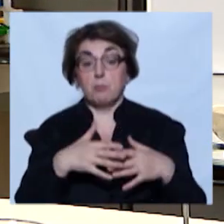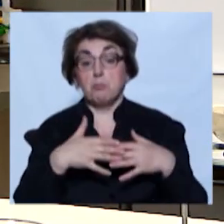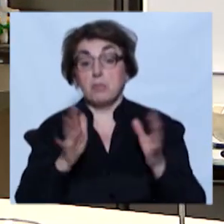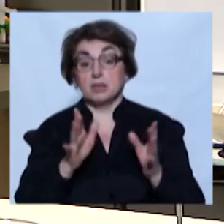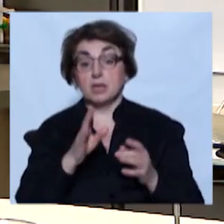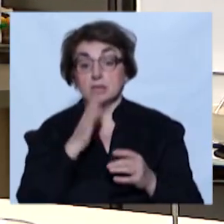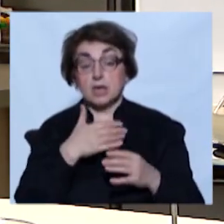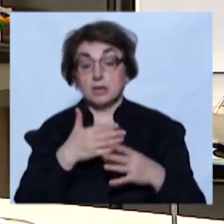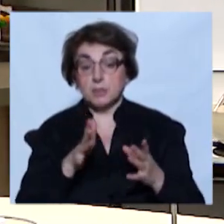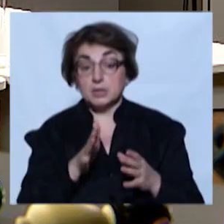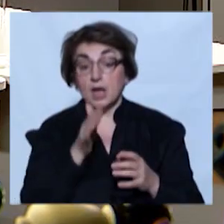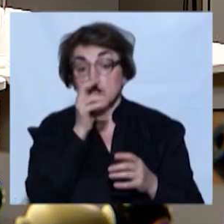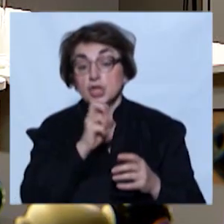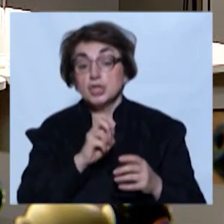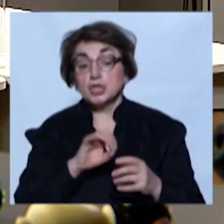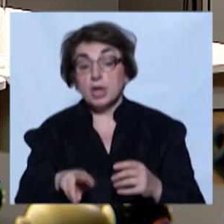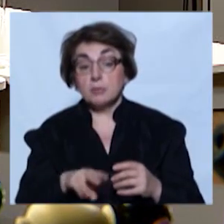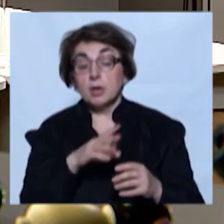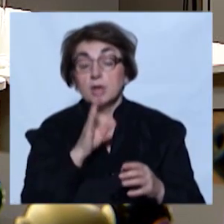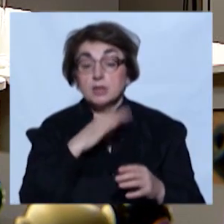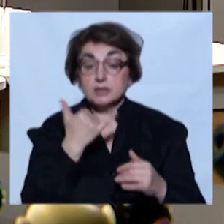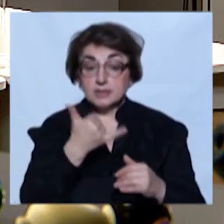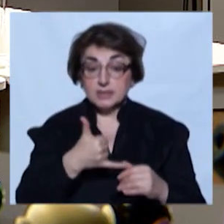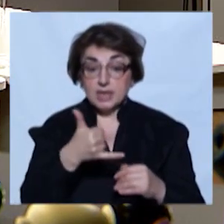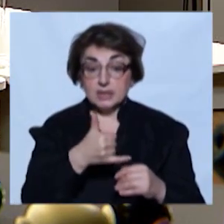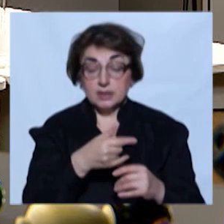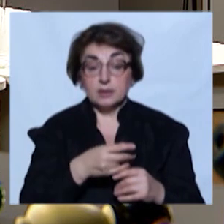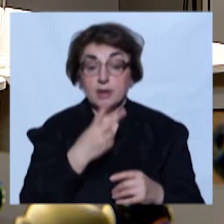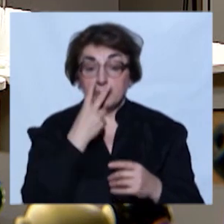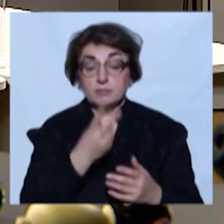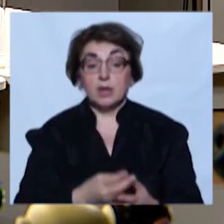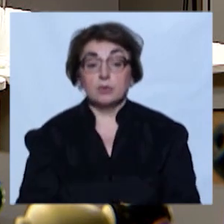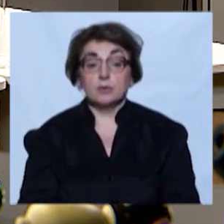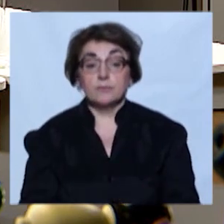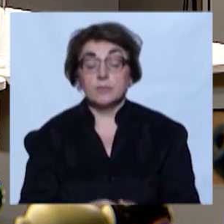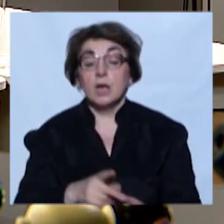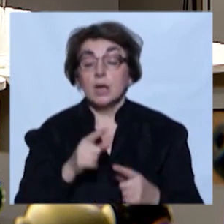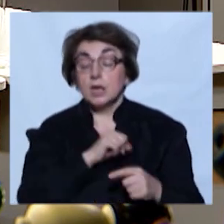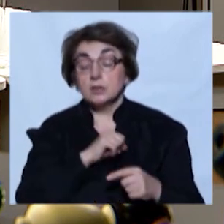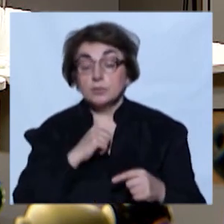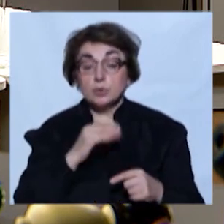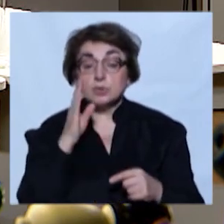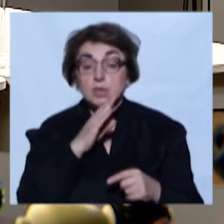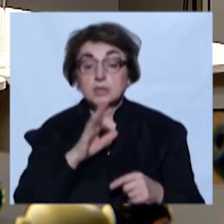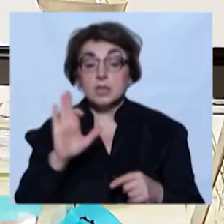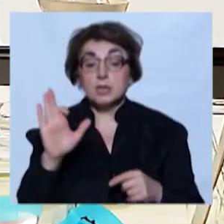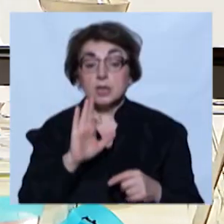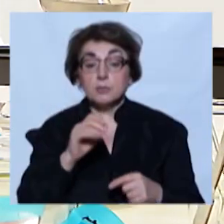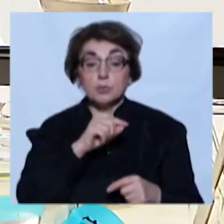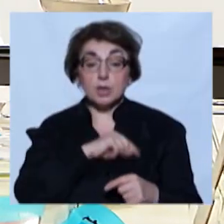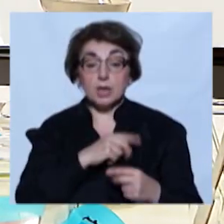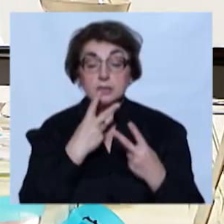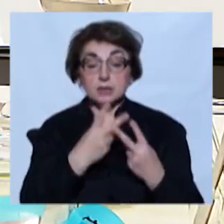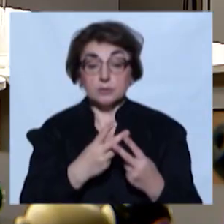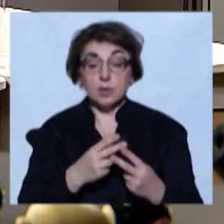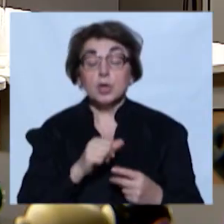აღემატება ცხიმის სიმკვრივეს. მოდით ახლა წყლის ქიმიური თვისებები განვიხილოთ. წყალი